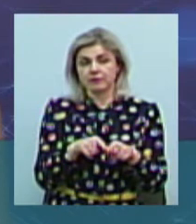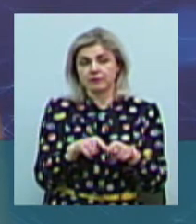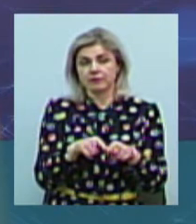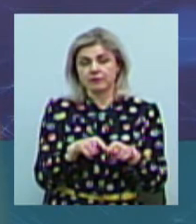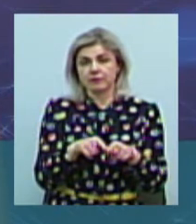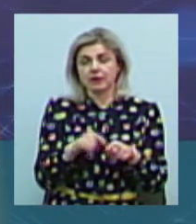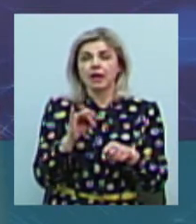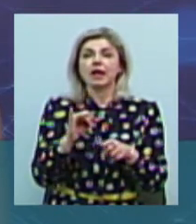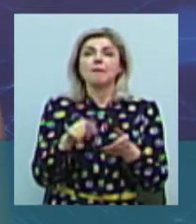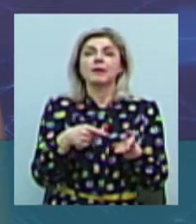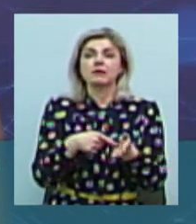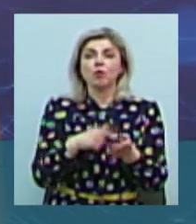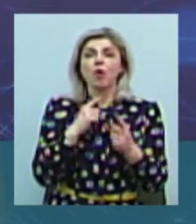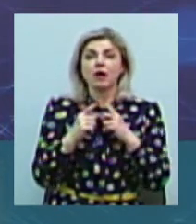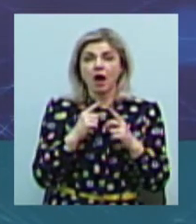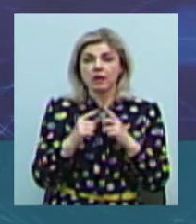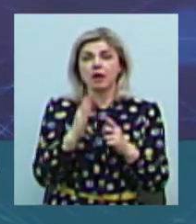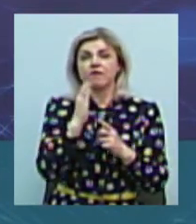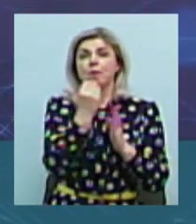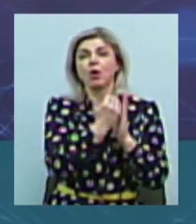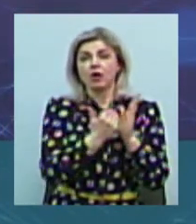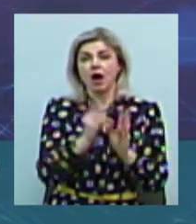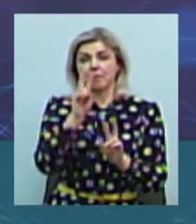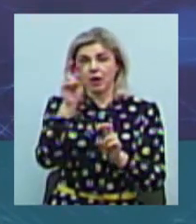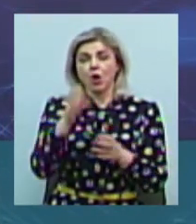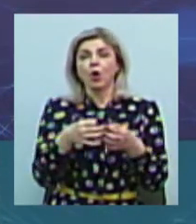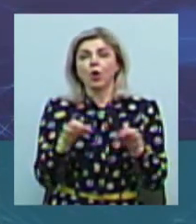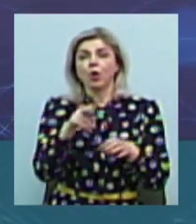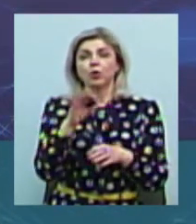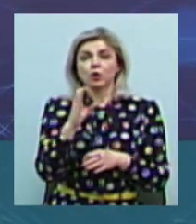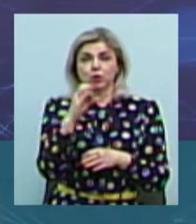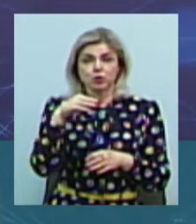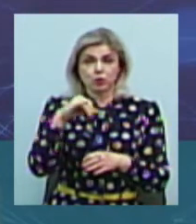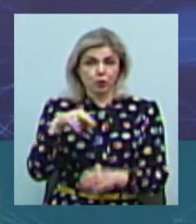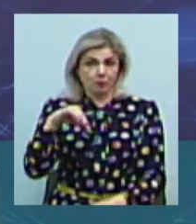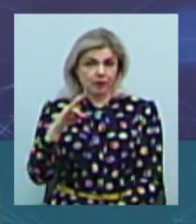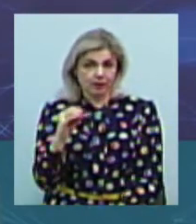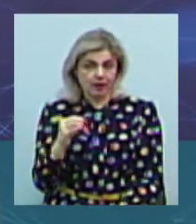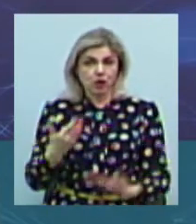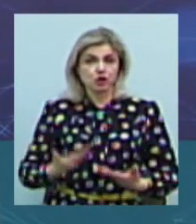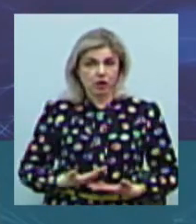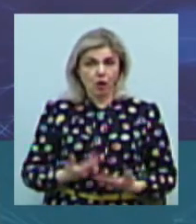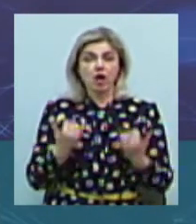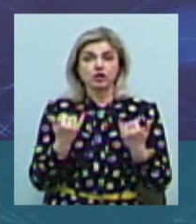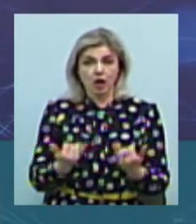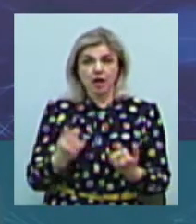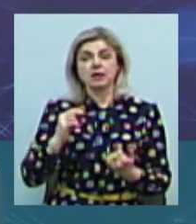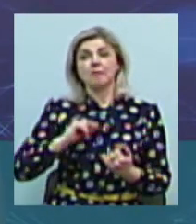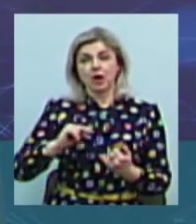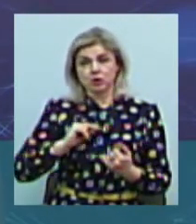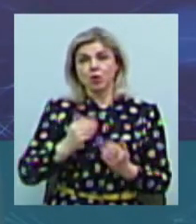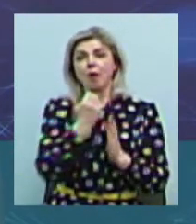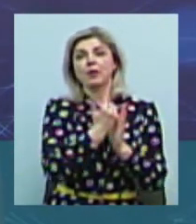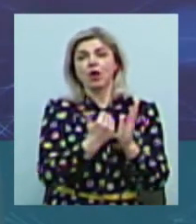в міську раду на програму «Доступне житло». Але зараз ми говоримо, що запрацювала програма субвенції. Вона є